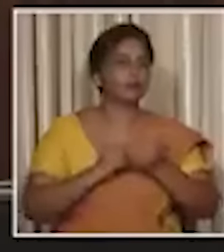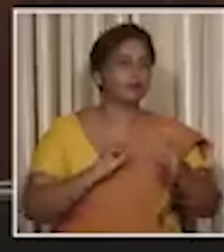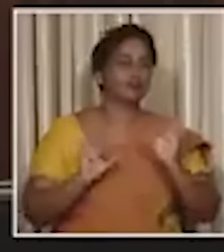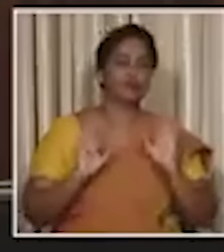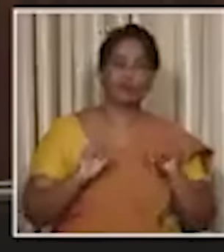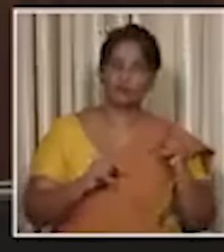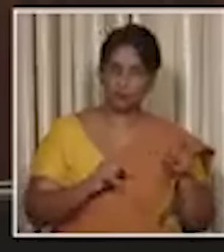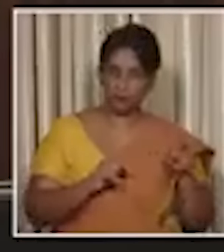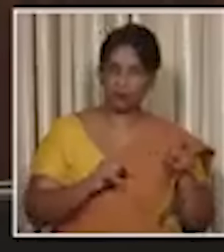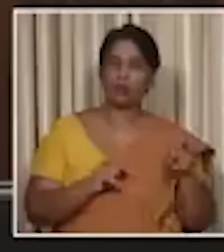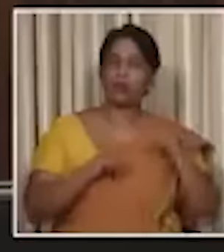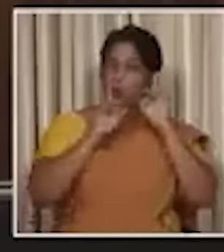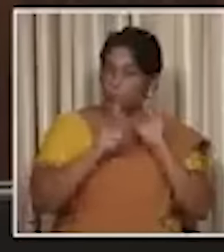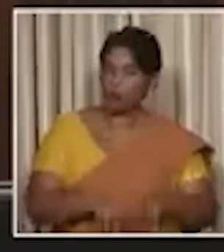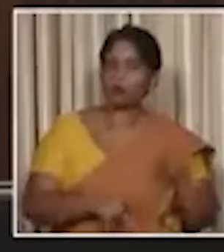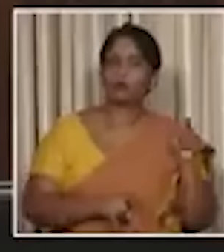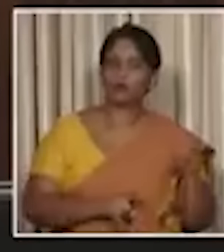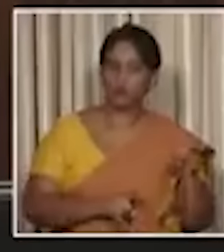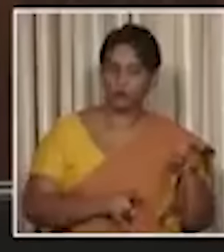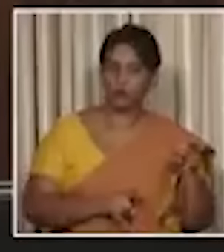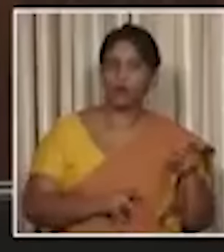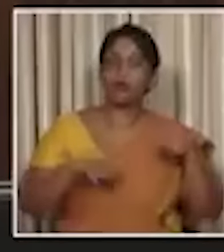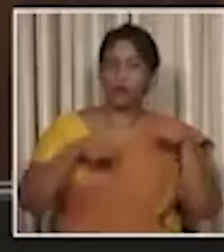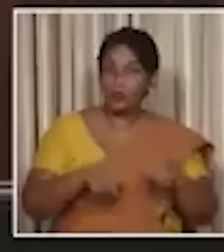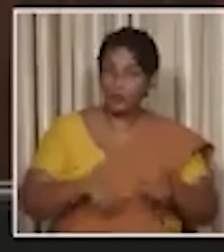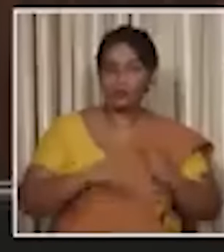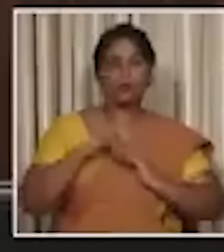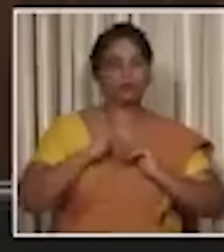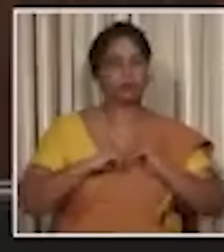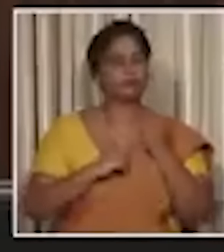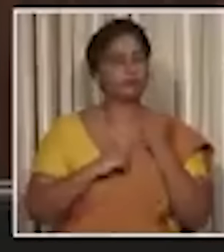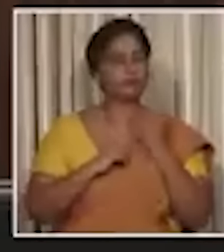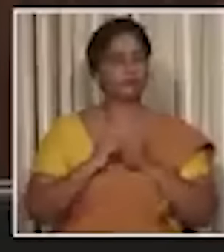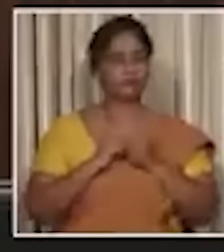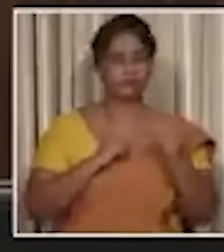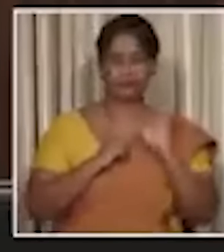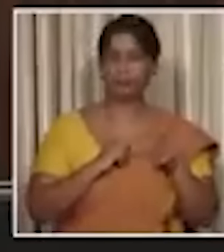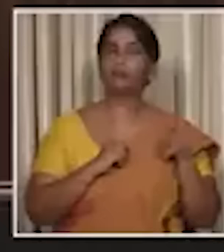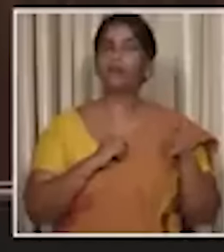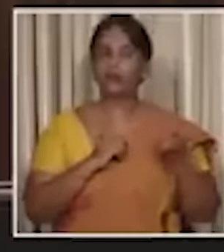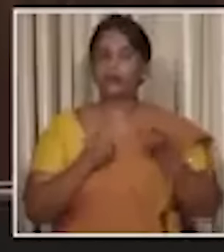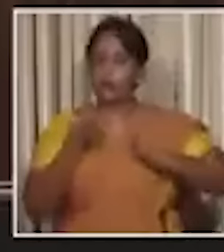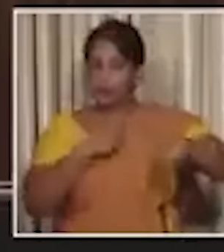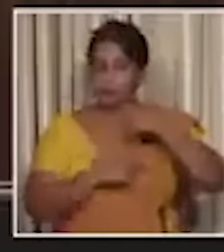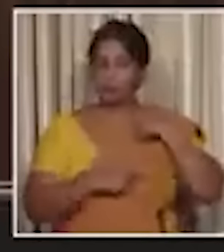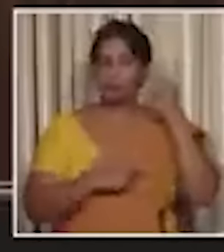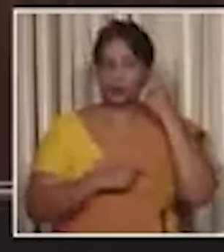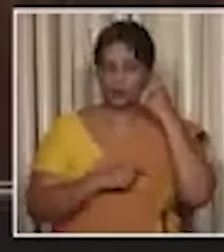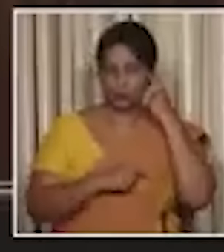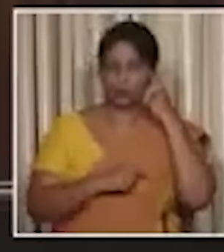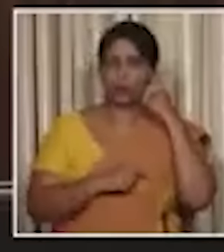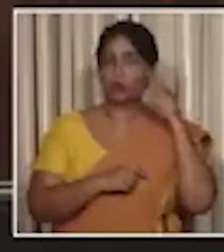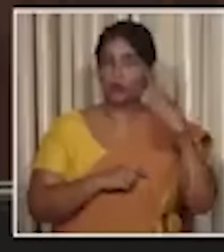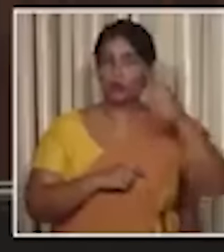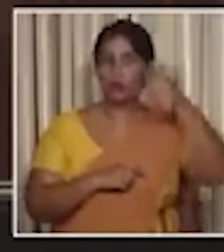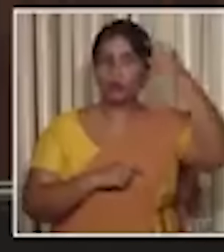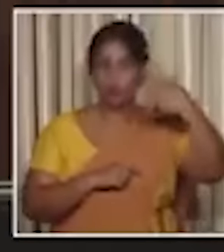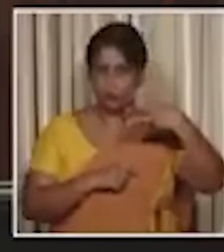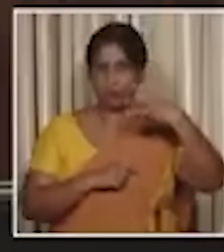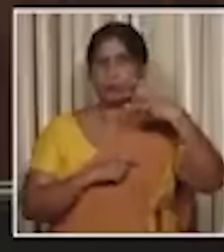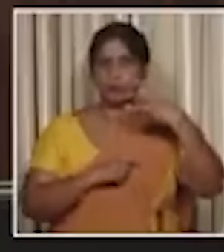நோக்கம்தான் நுகர்வோருக்கான பொருட்கள் மற்றும் சேவைகளை தொடர்ச்சியாகவும் தரமானதாகவும் நியாயமான விலையில்